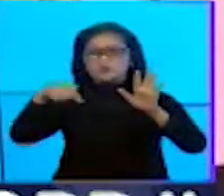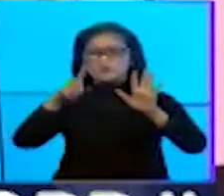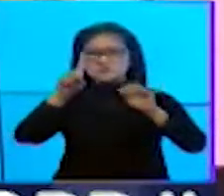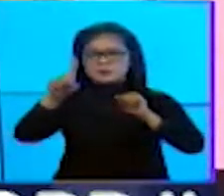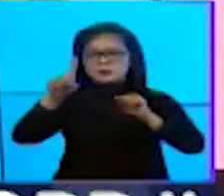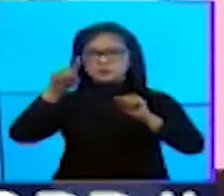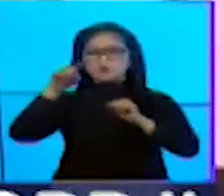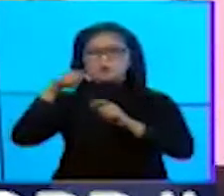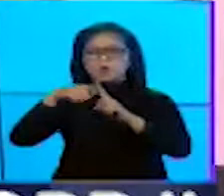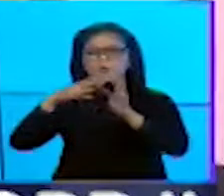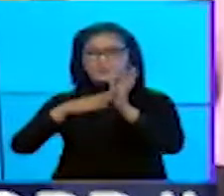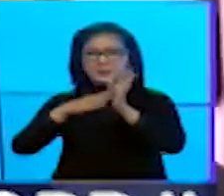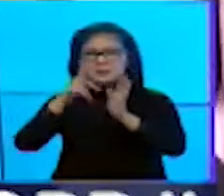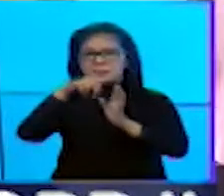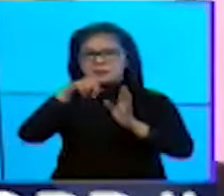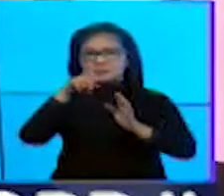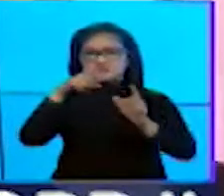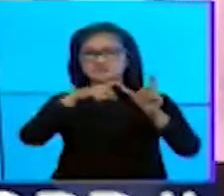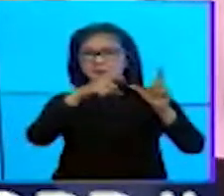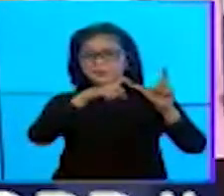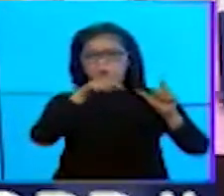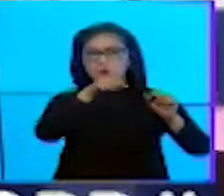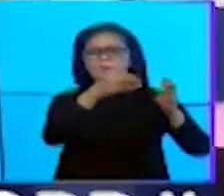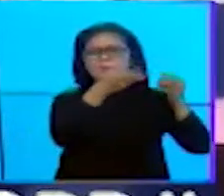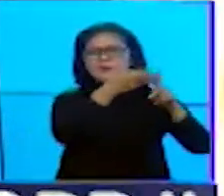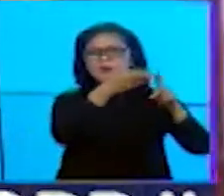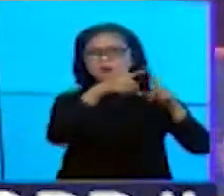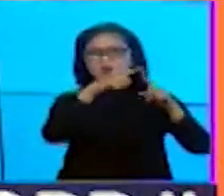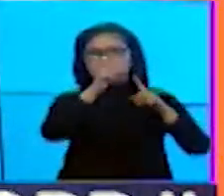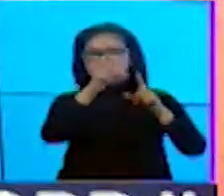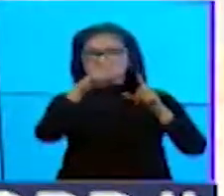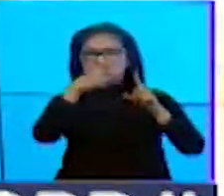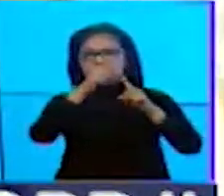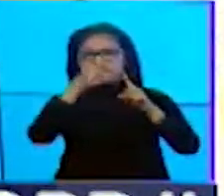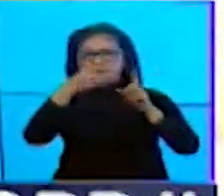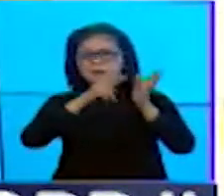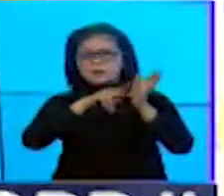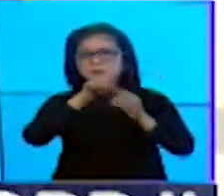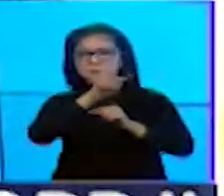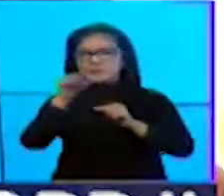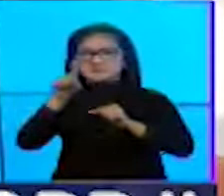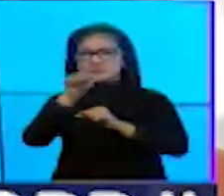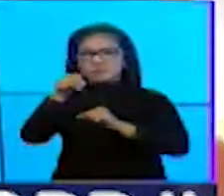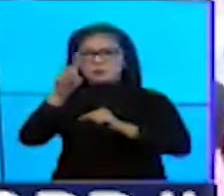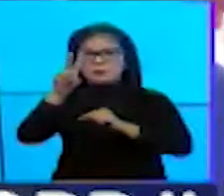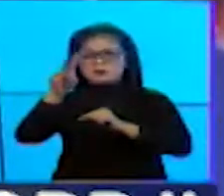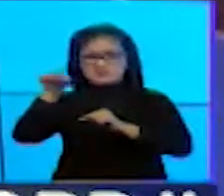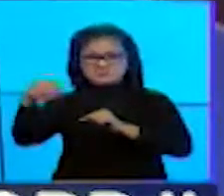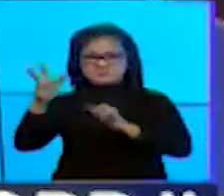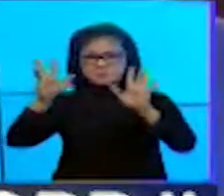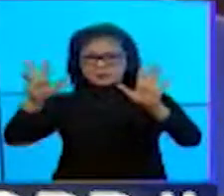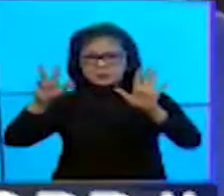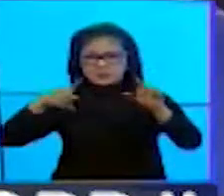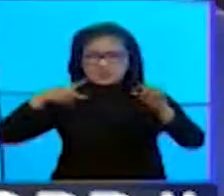cengkareng-batuceper-kunciran sepanjang 14,9 belas meter resmi beroperasi peresmian oleh Presiden Joko Widodo di